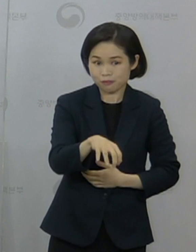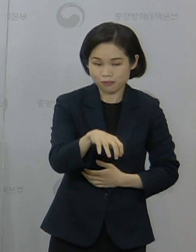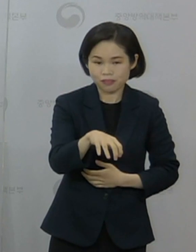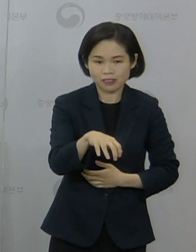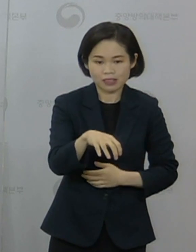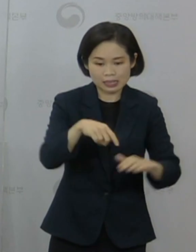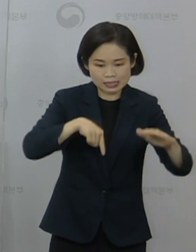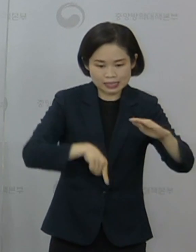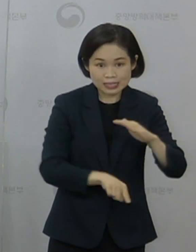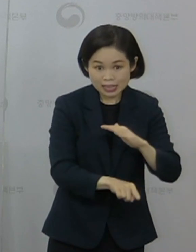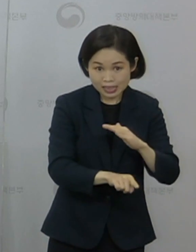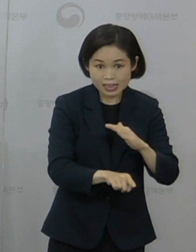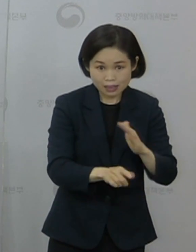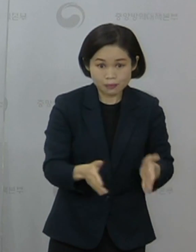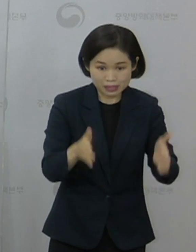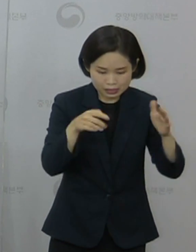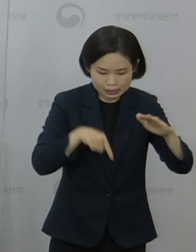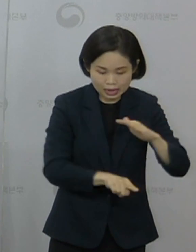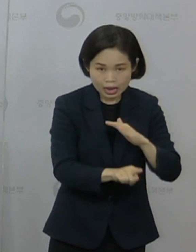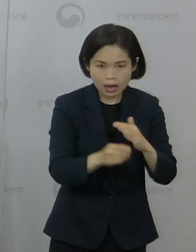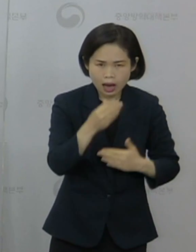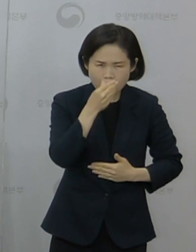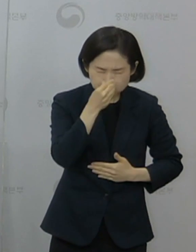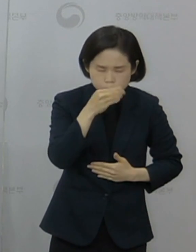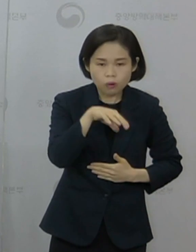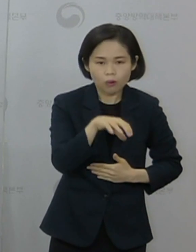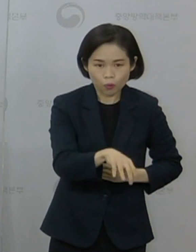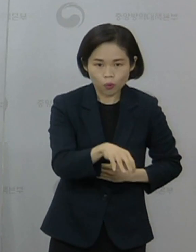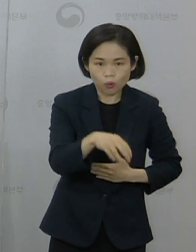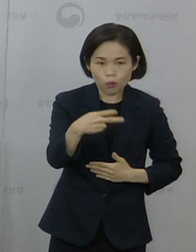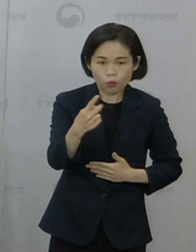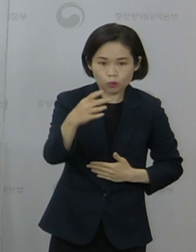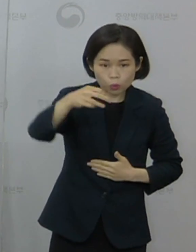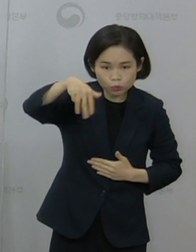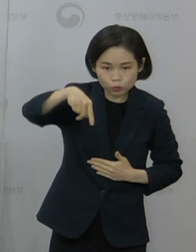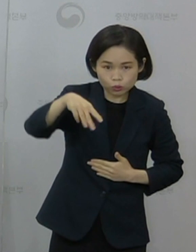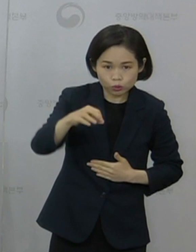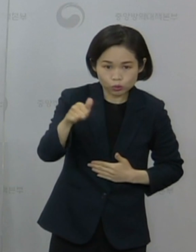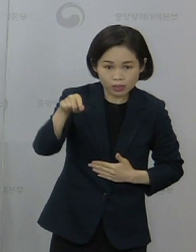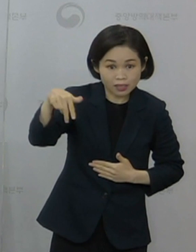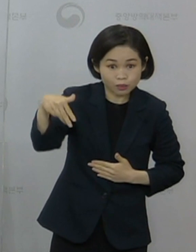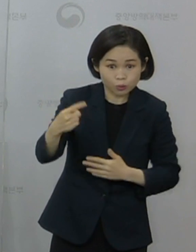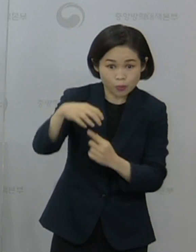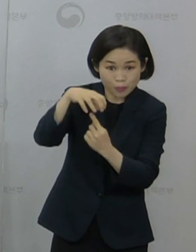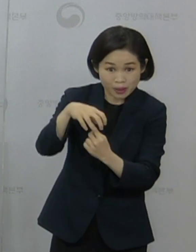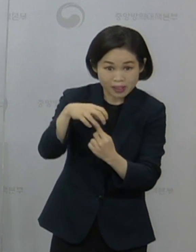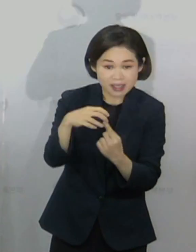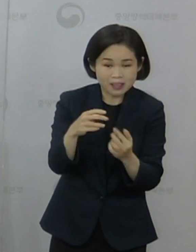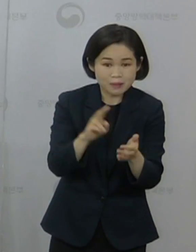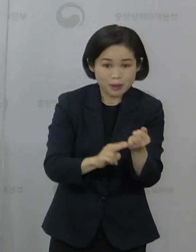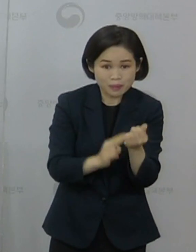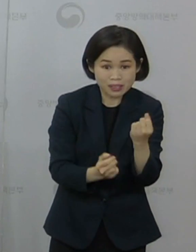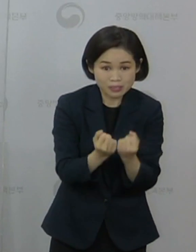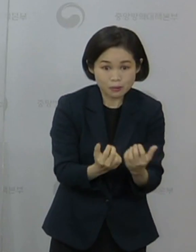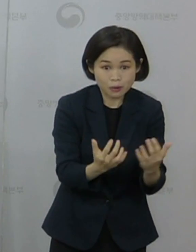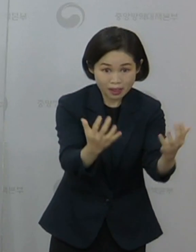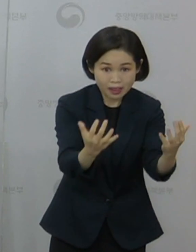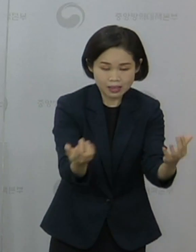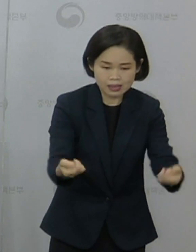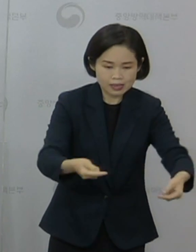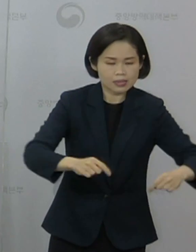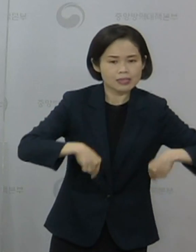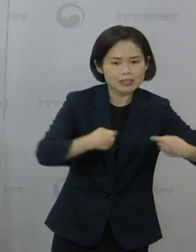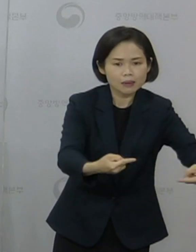지하 공간에서 아주 밀폐된 공간에서 동충하초 판매 사업 설명회에서 참석한 27명 중에서